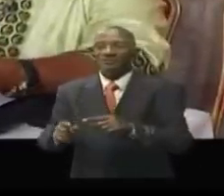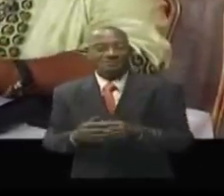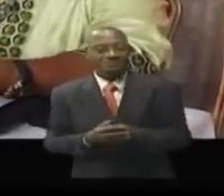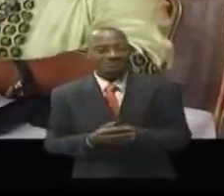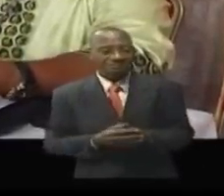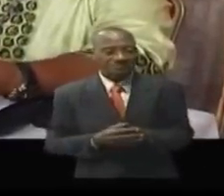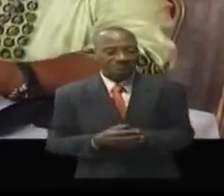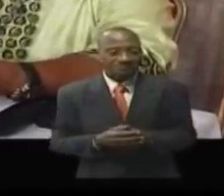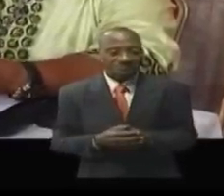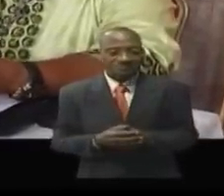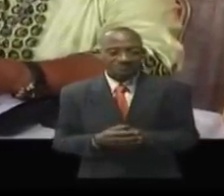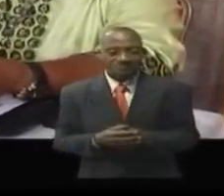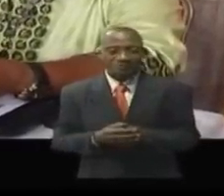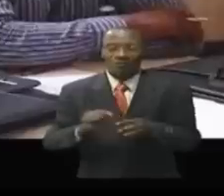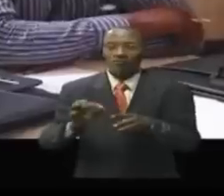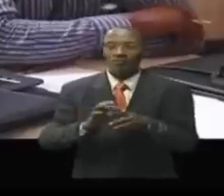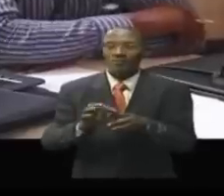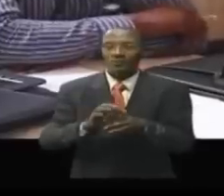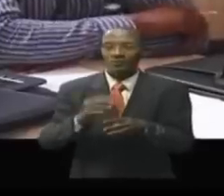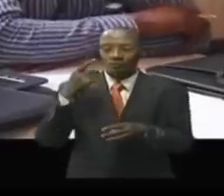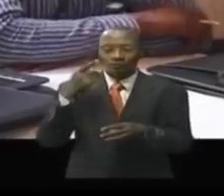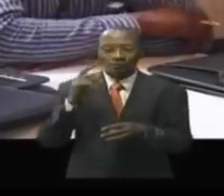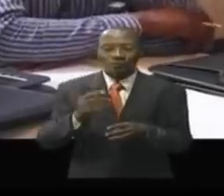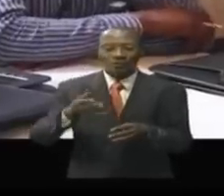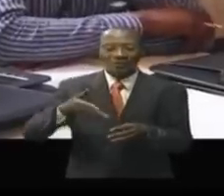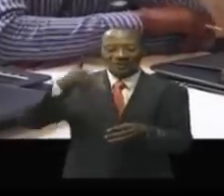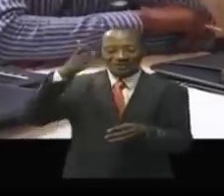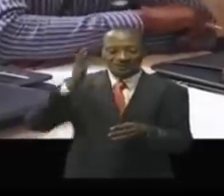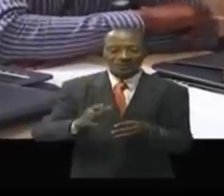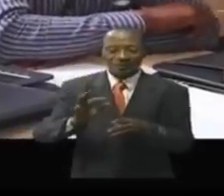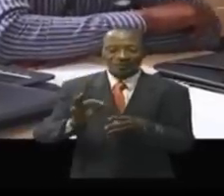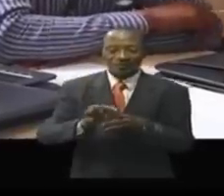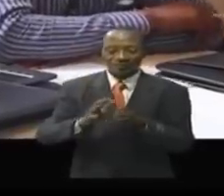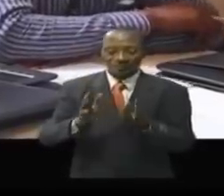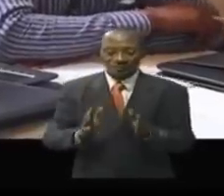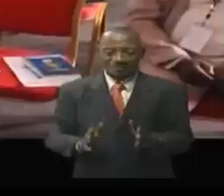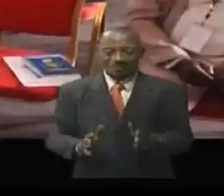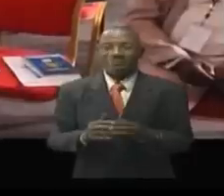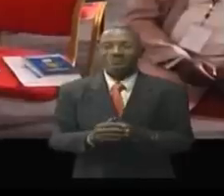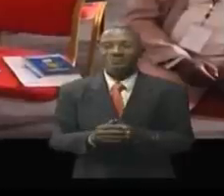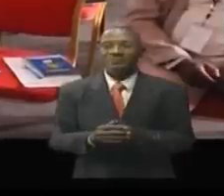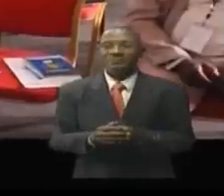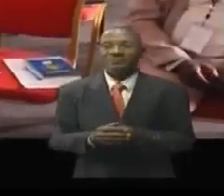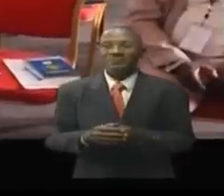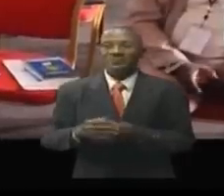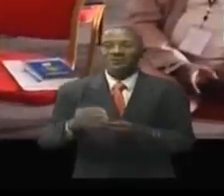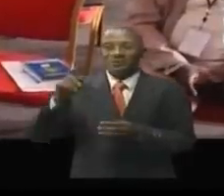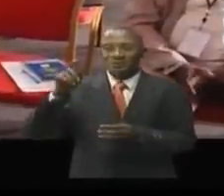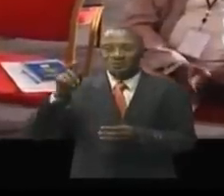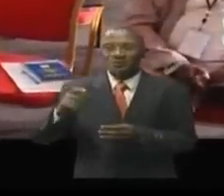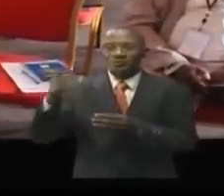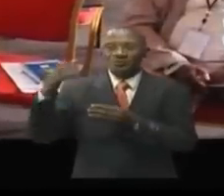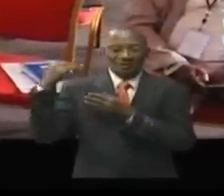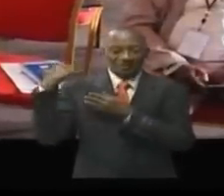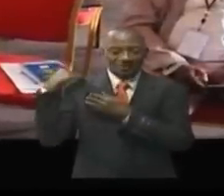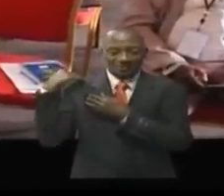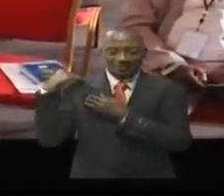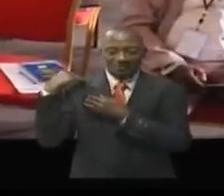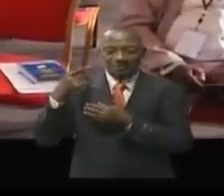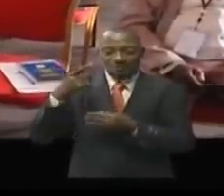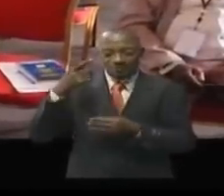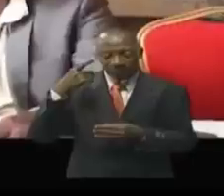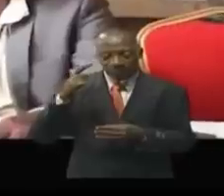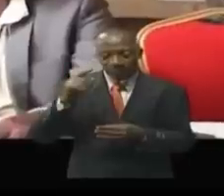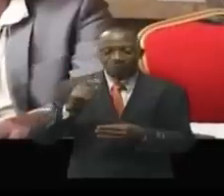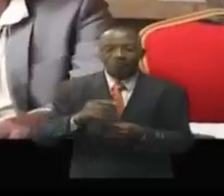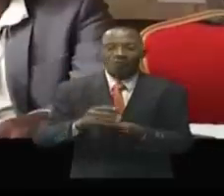la formation des experts formateurs de la CEAC chargés de se déployer sur le territoire national pour les scrutins programmés